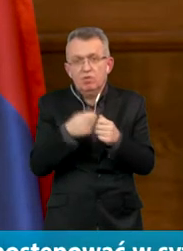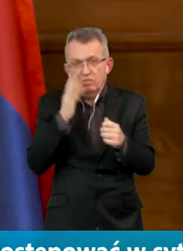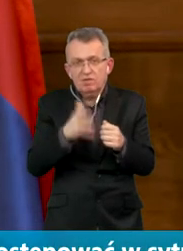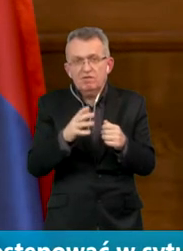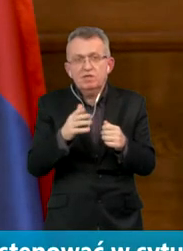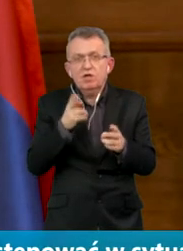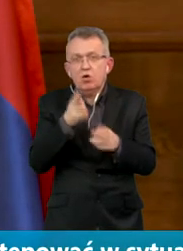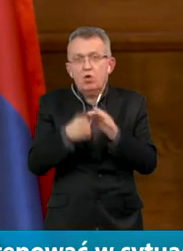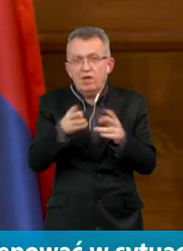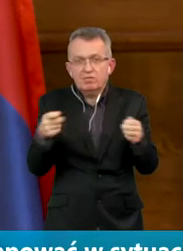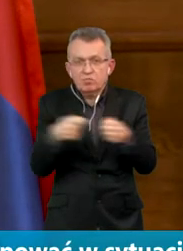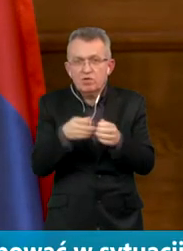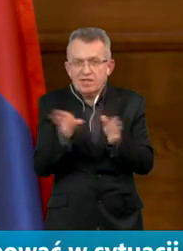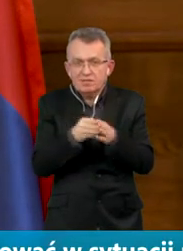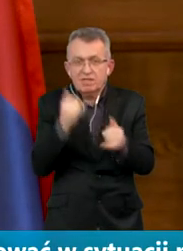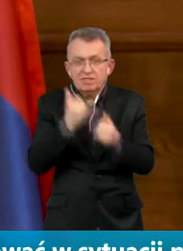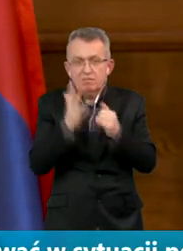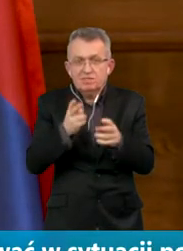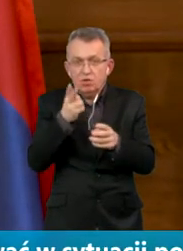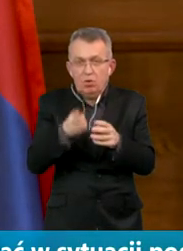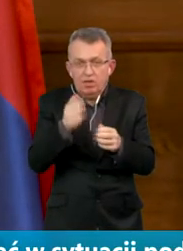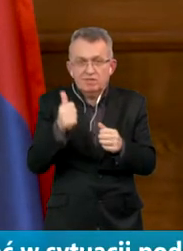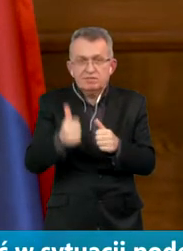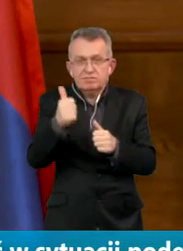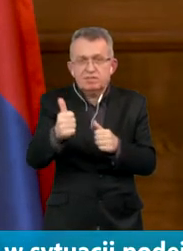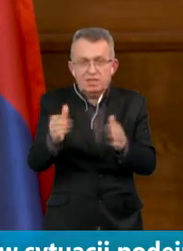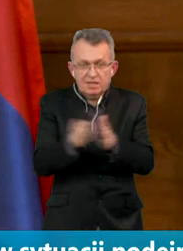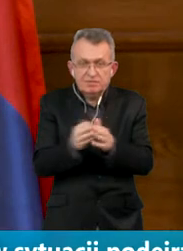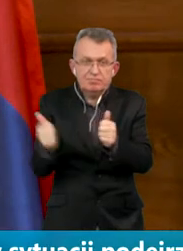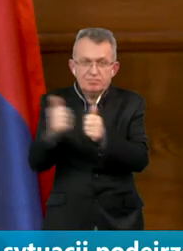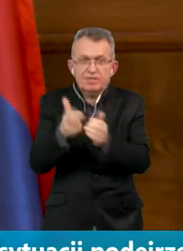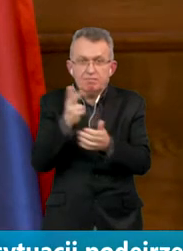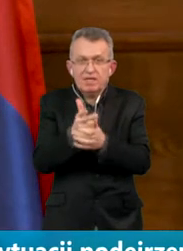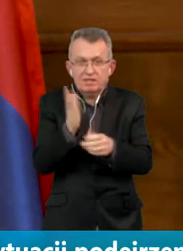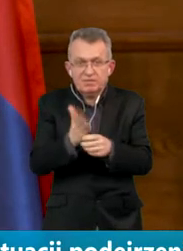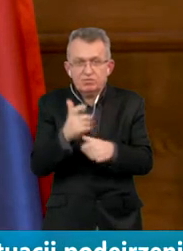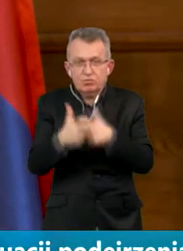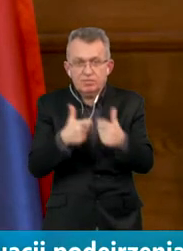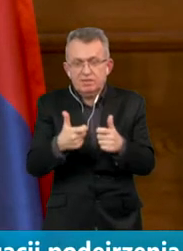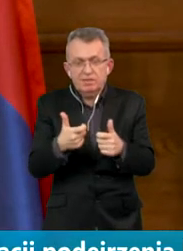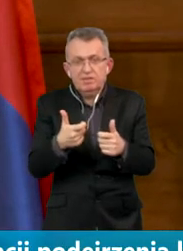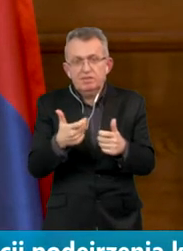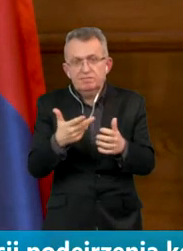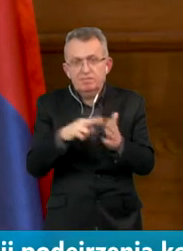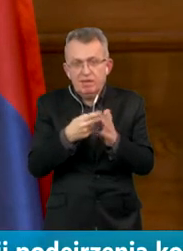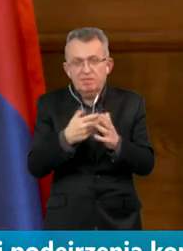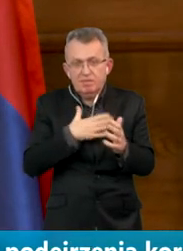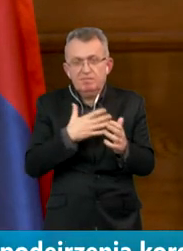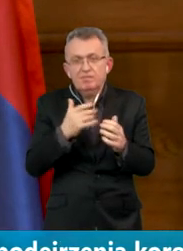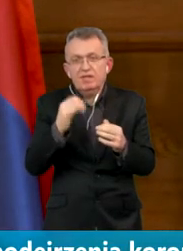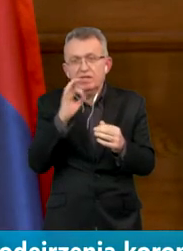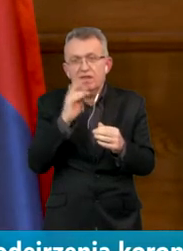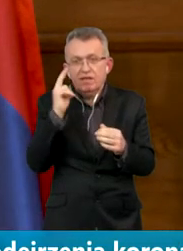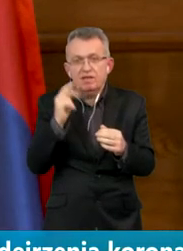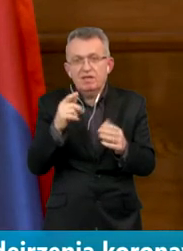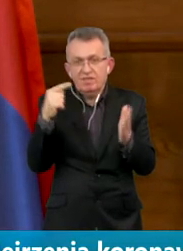Szczecińską Koleją Metropolitalną, a więc tam, gdzie pojawiają się stacje, w wielu miejscach będą też dodatkowe miejsca parkingowe. Myślę, że ponad 1000